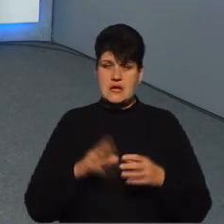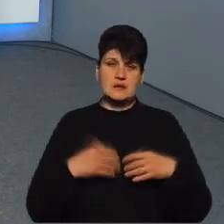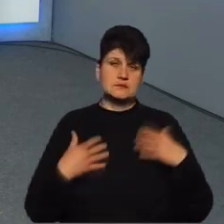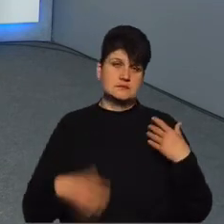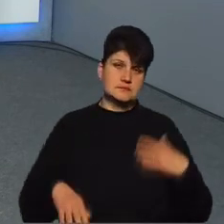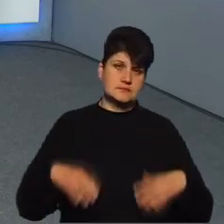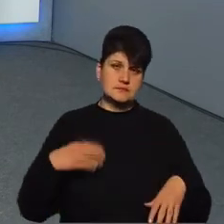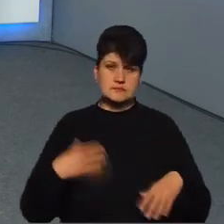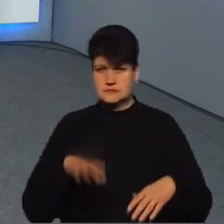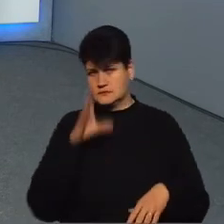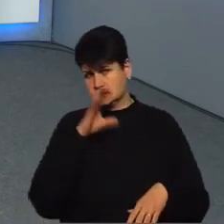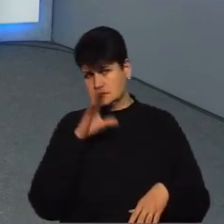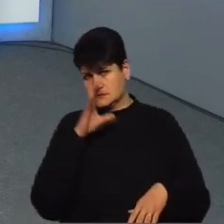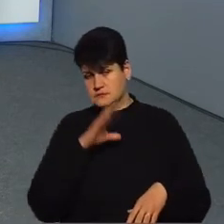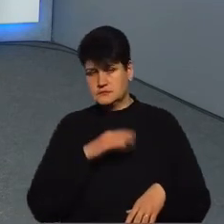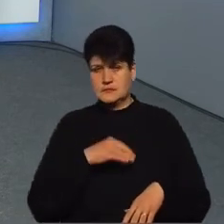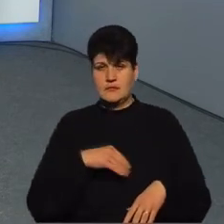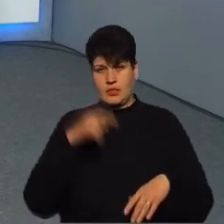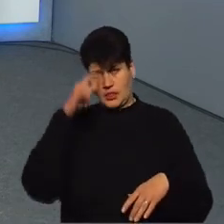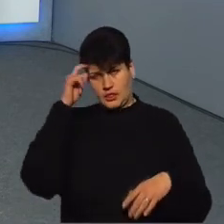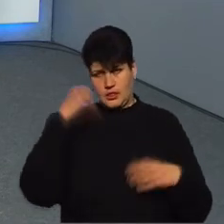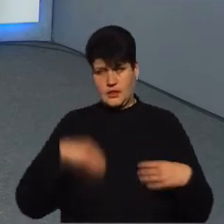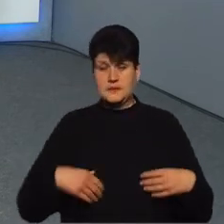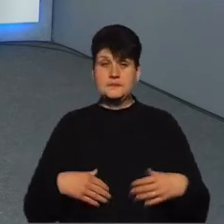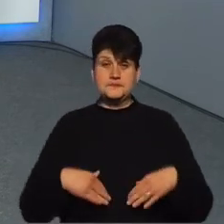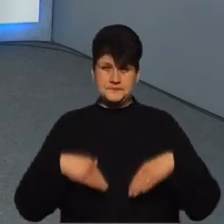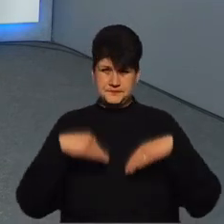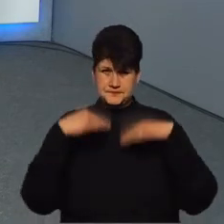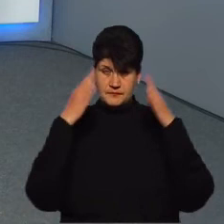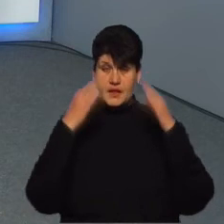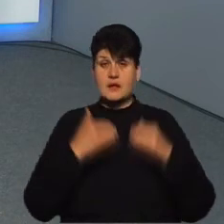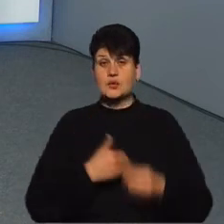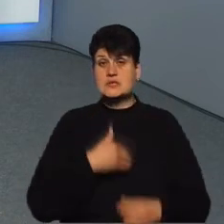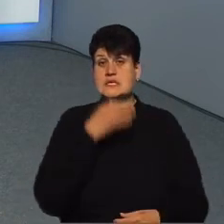слабкість, пітливість, але хочу наголосити на тому, що